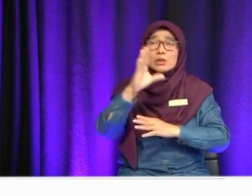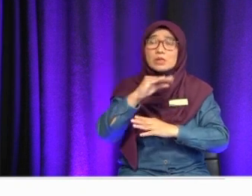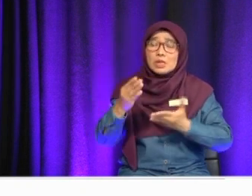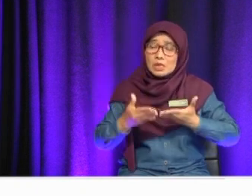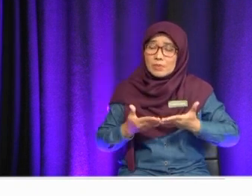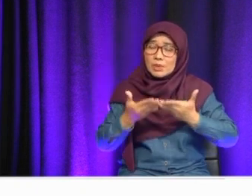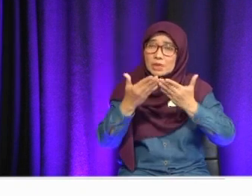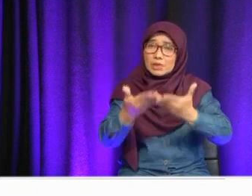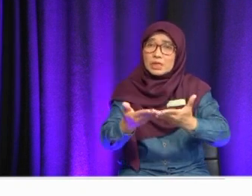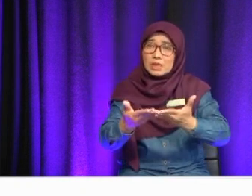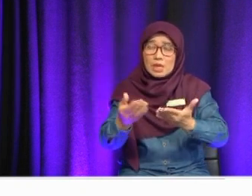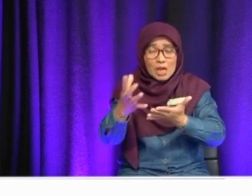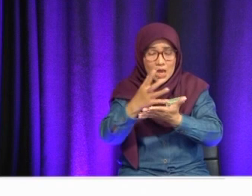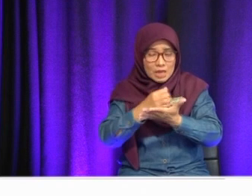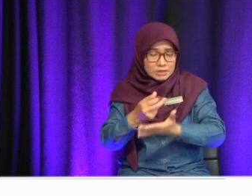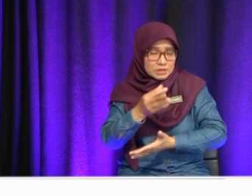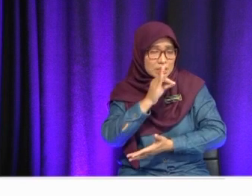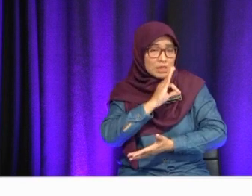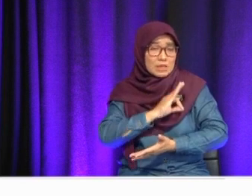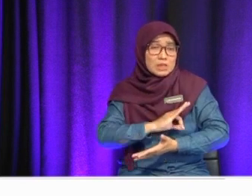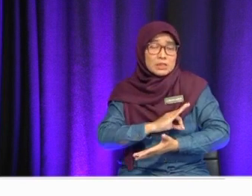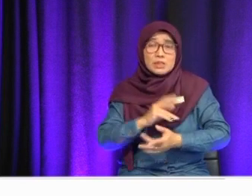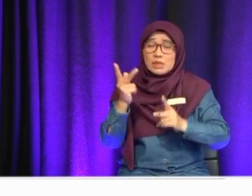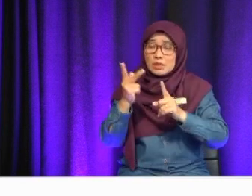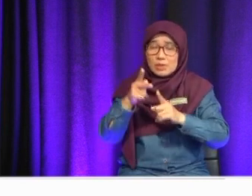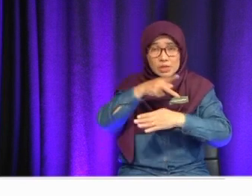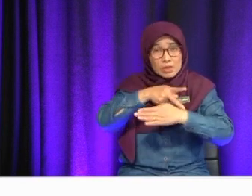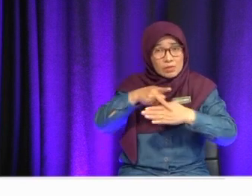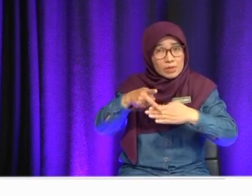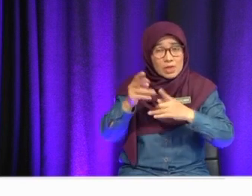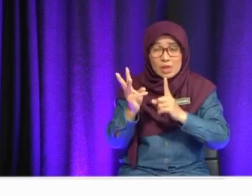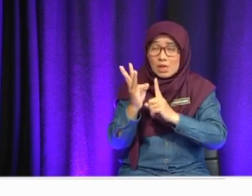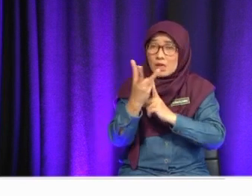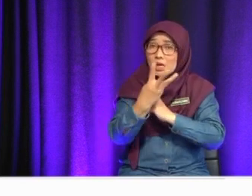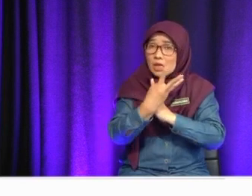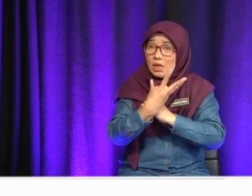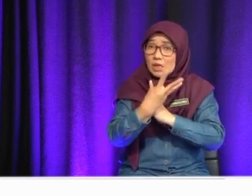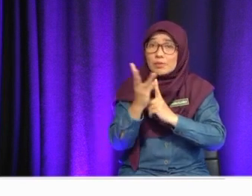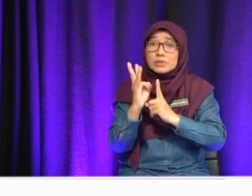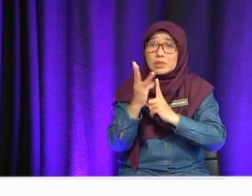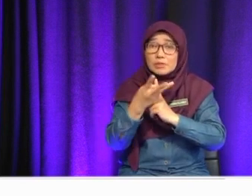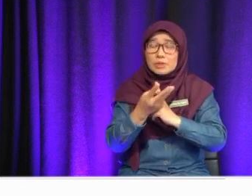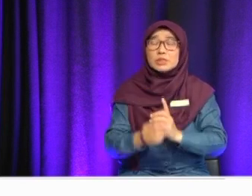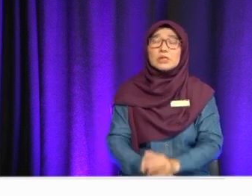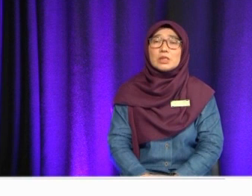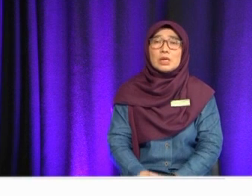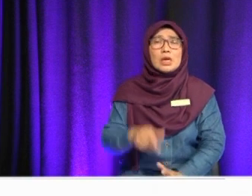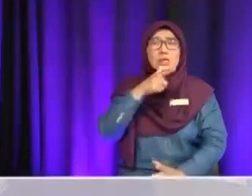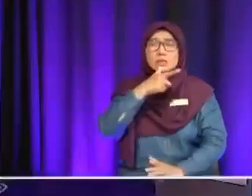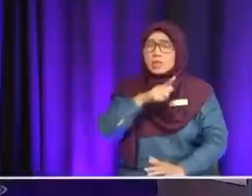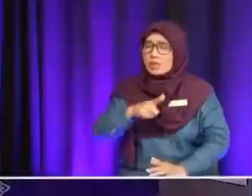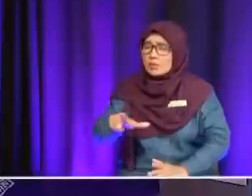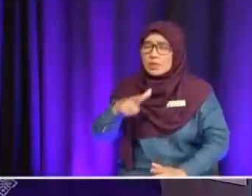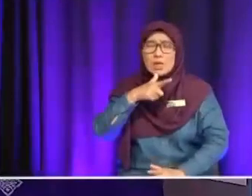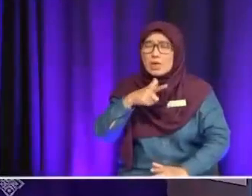atau hasilnya kepada pihak kebajikan yang ditentukan oleh pewakaf selama-lamanya.